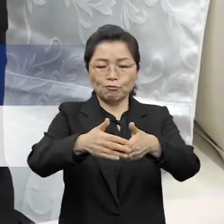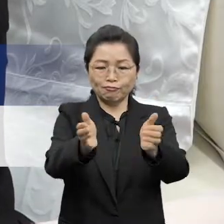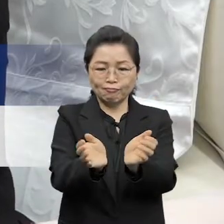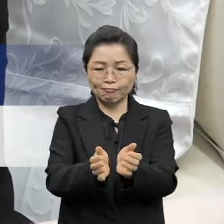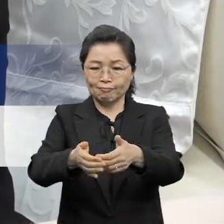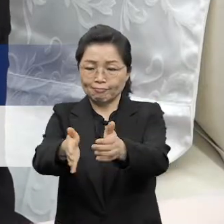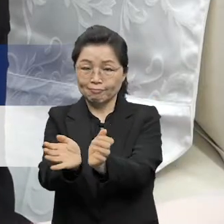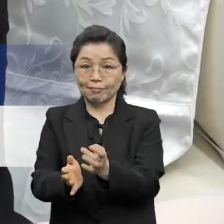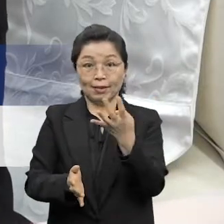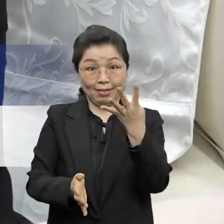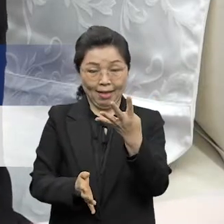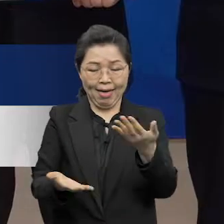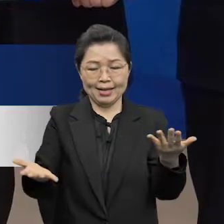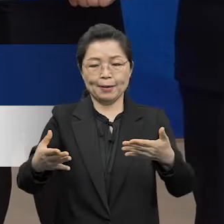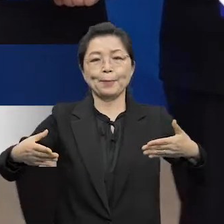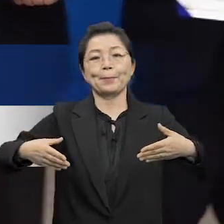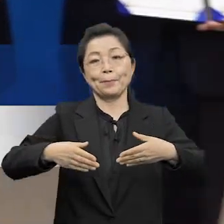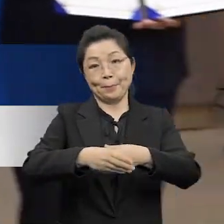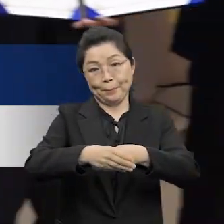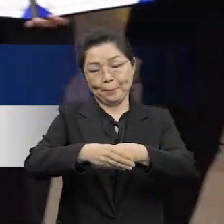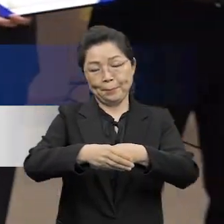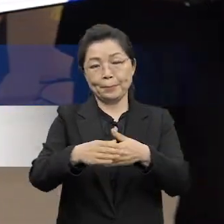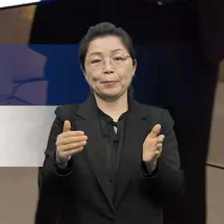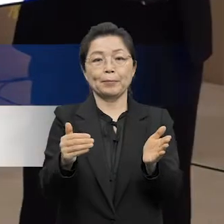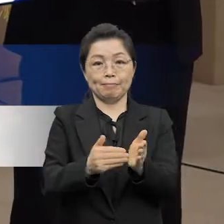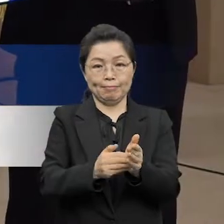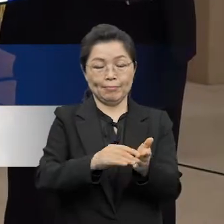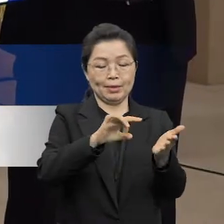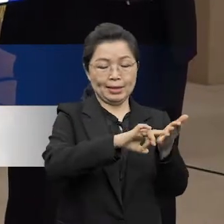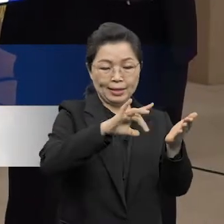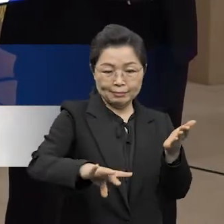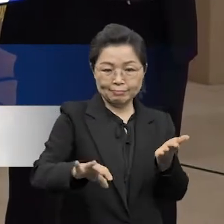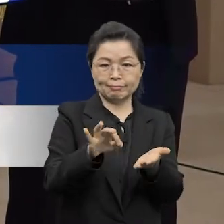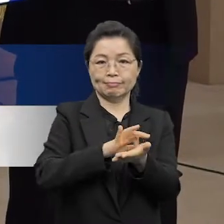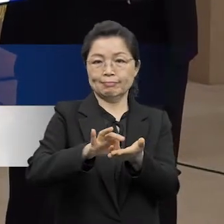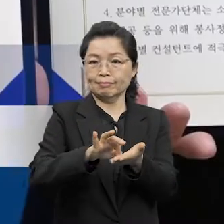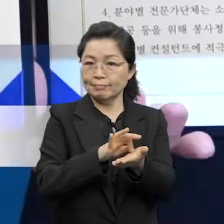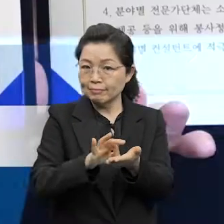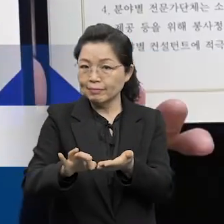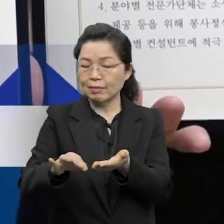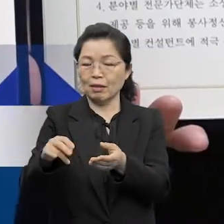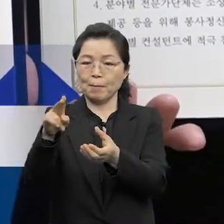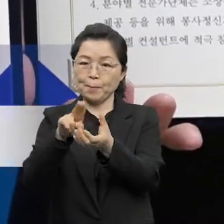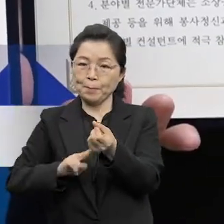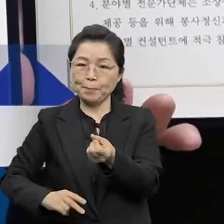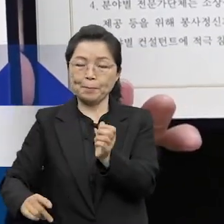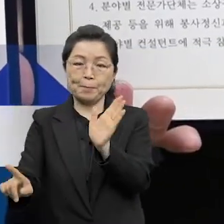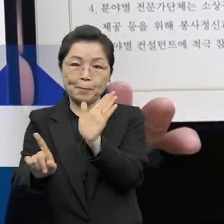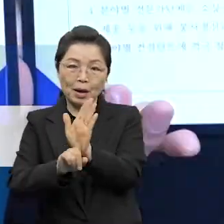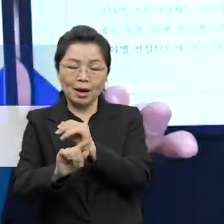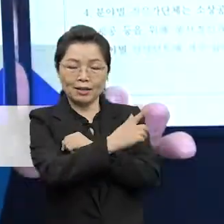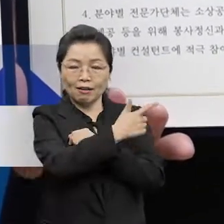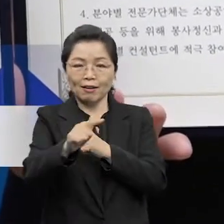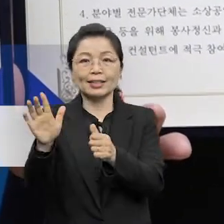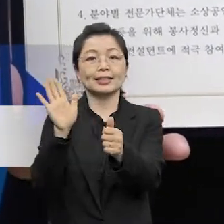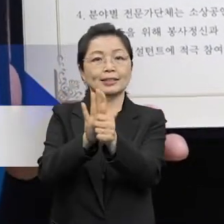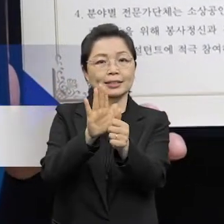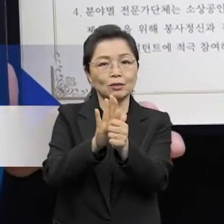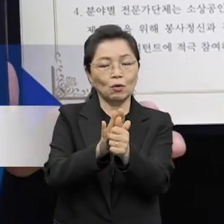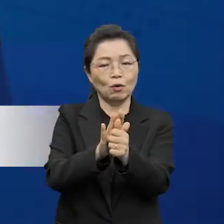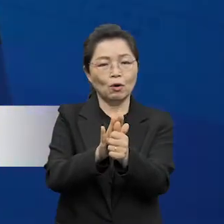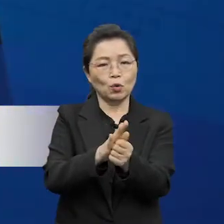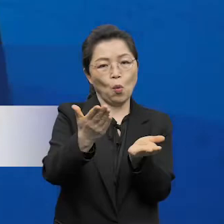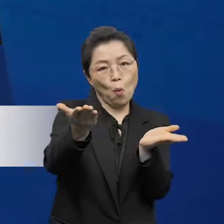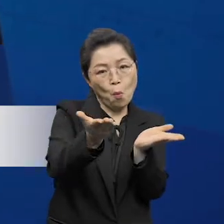4개 전문가단체와 업무협약을 체결했으며 세무, 회계, 마케팅 등 경영 전반에 대한 지원과